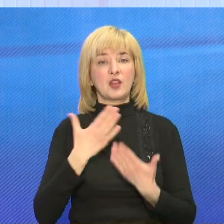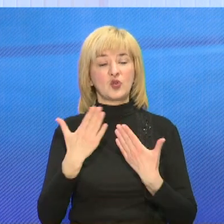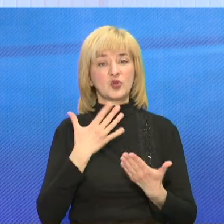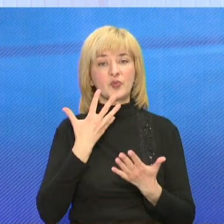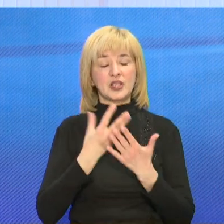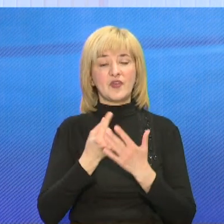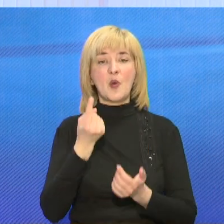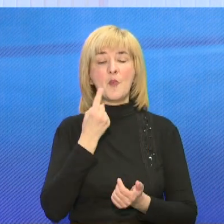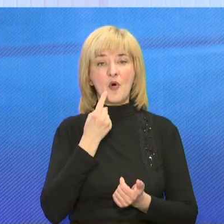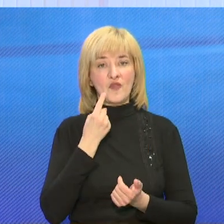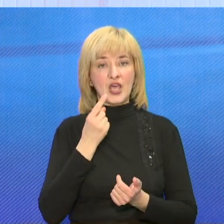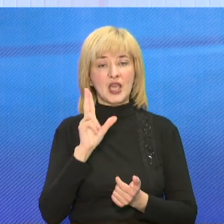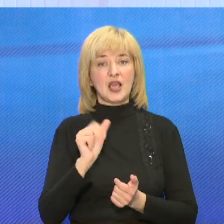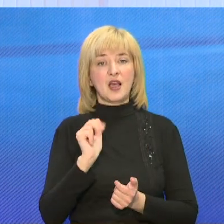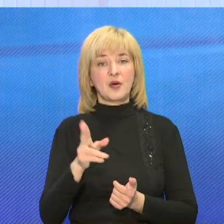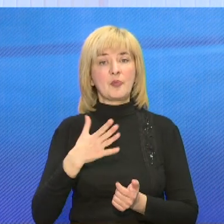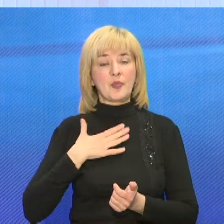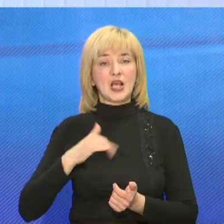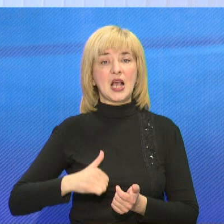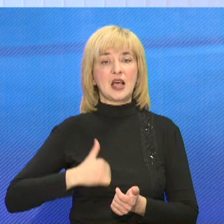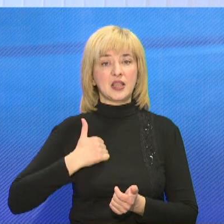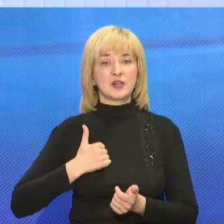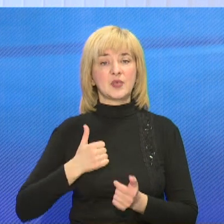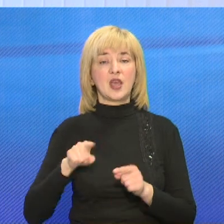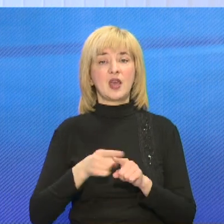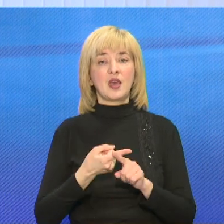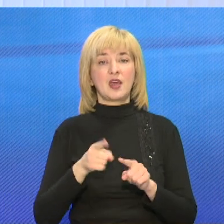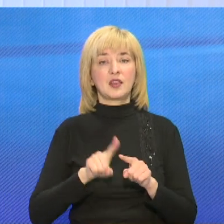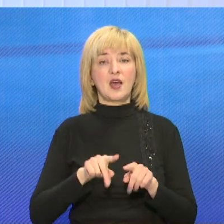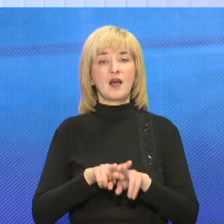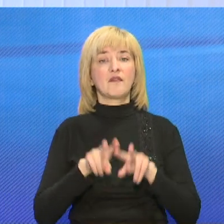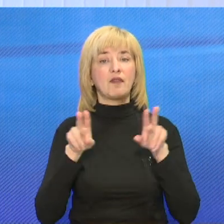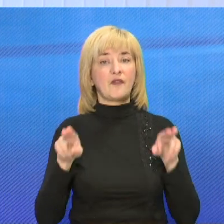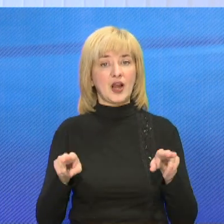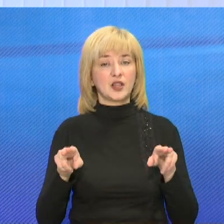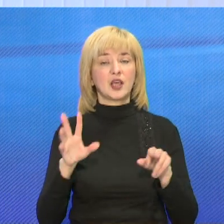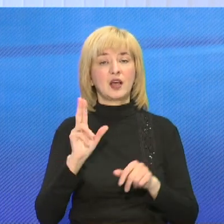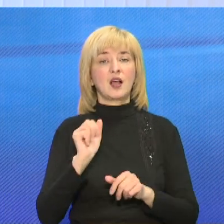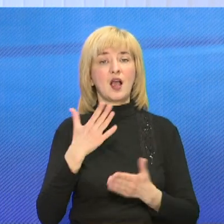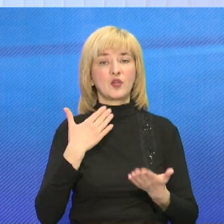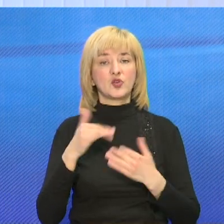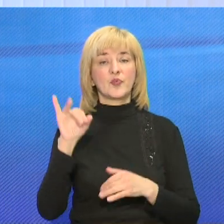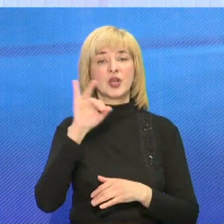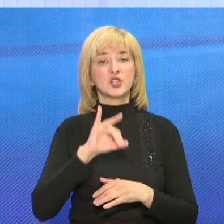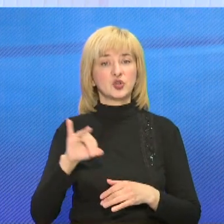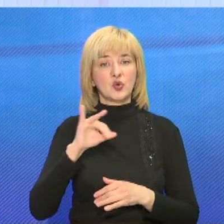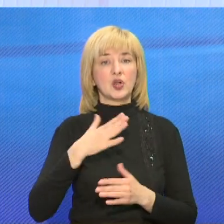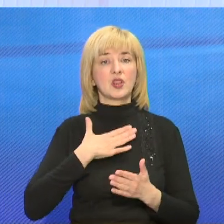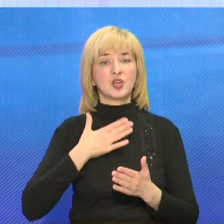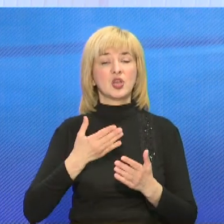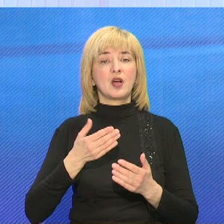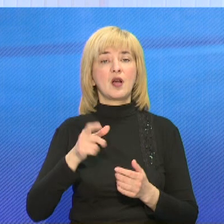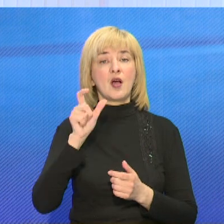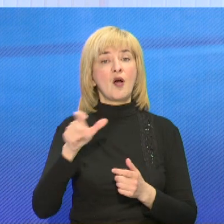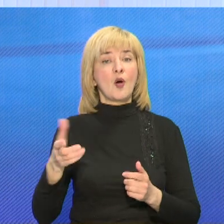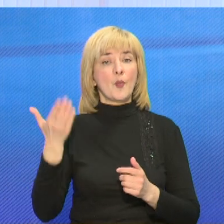мовы, как мы гоноримся ее, это эквивалент того, как мы относимся до нашей истории, до наших предков. Еще